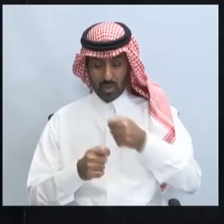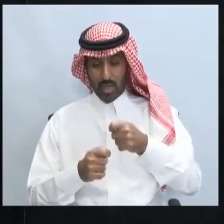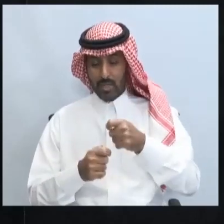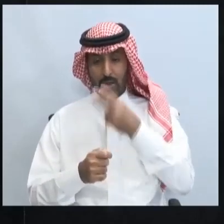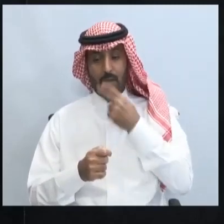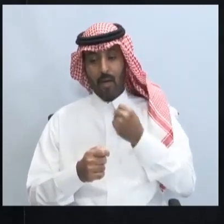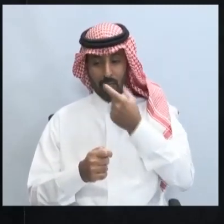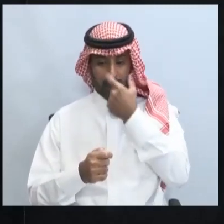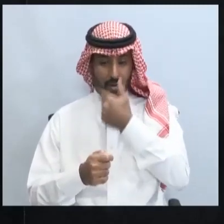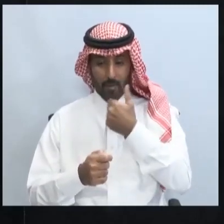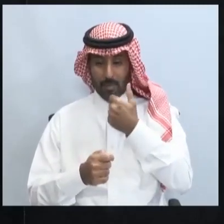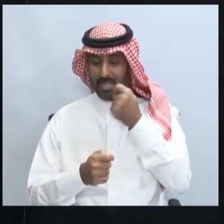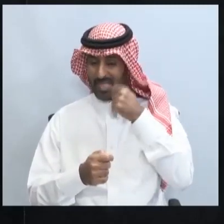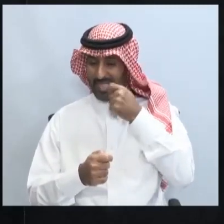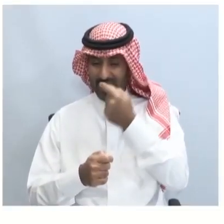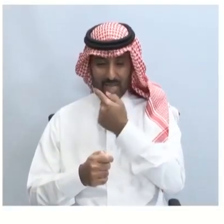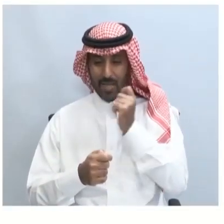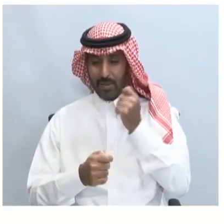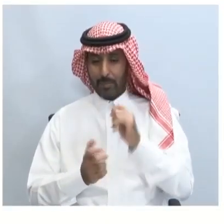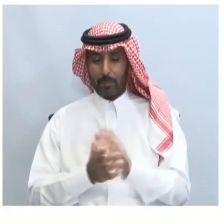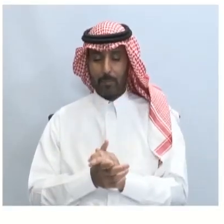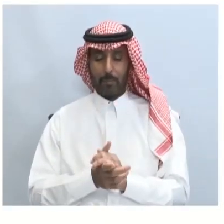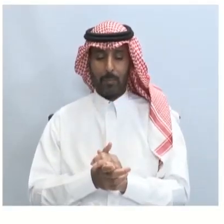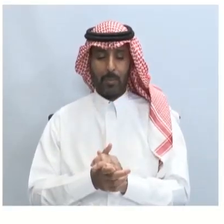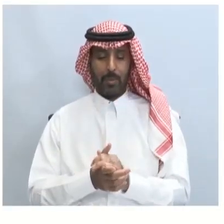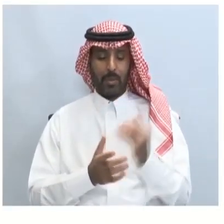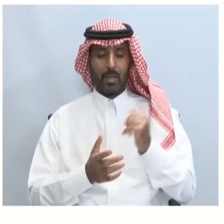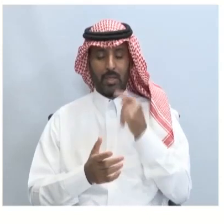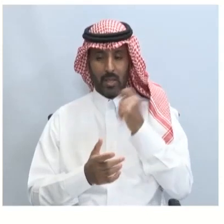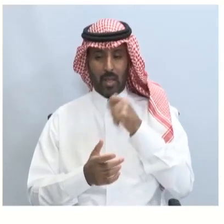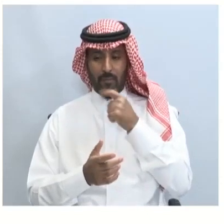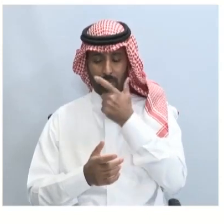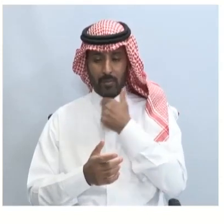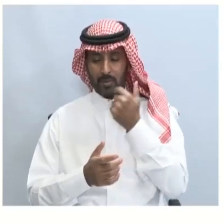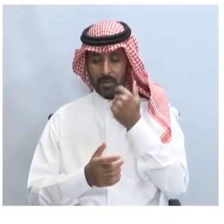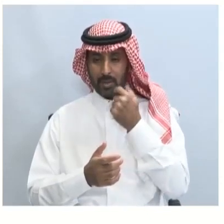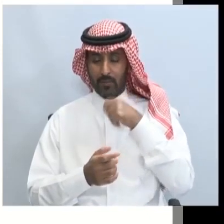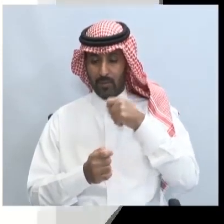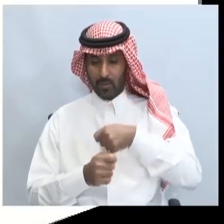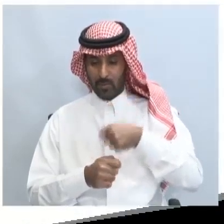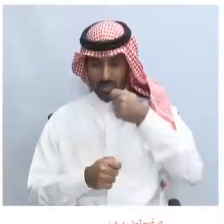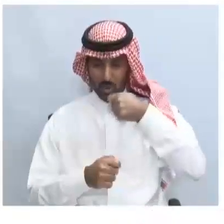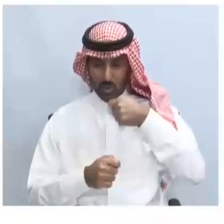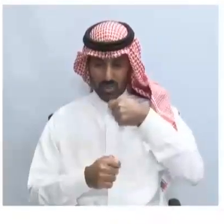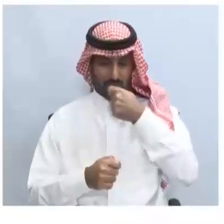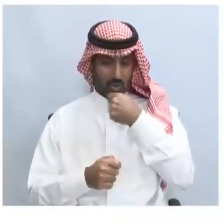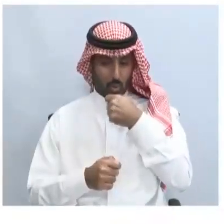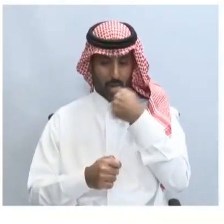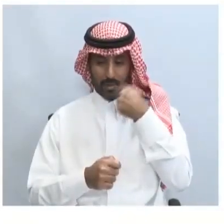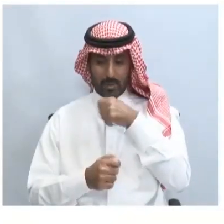فمي واسناني اذا استخدم لنظافه فمي واسناني الفرشاه والمعجون